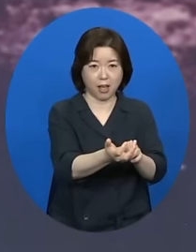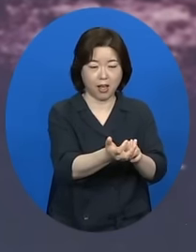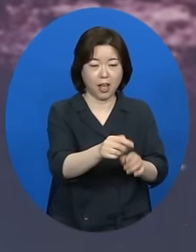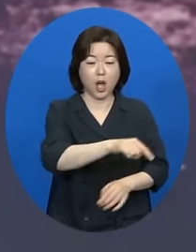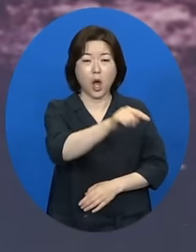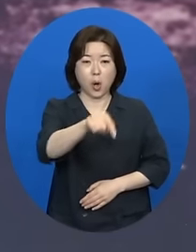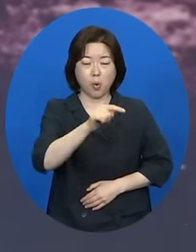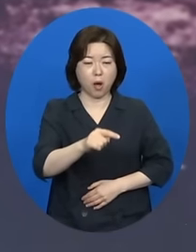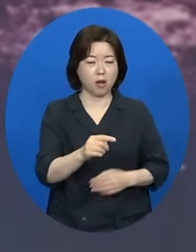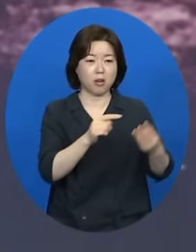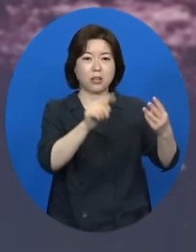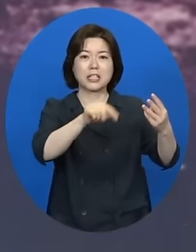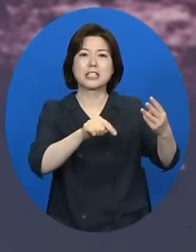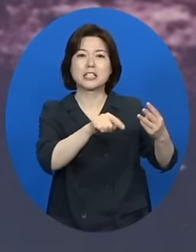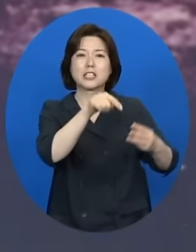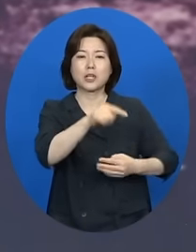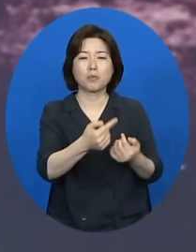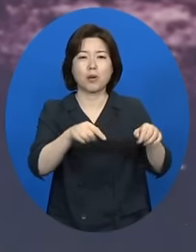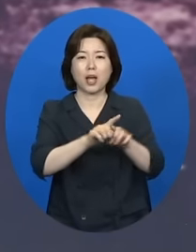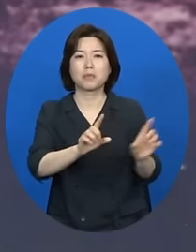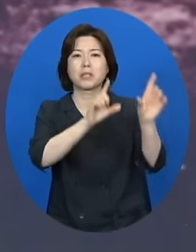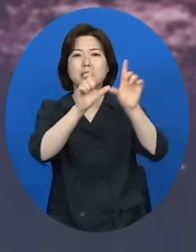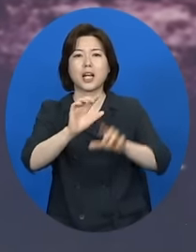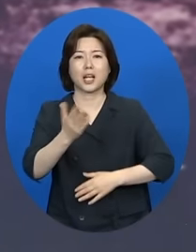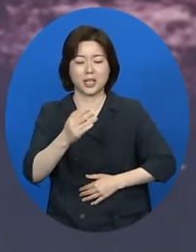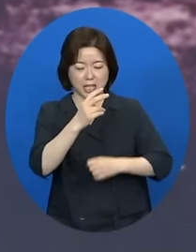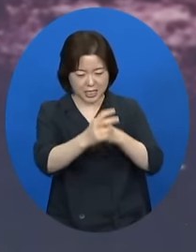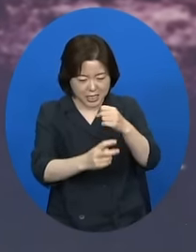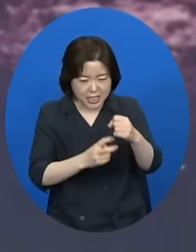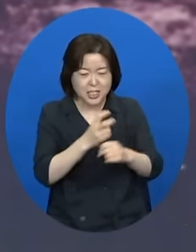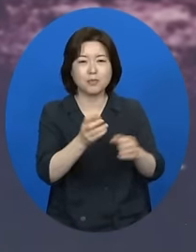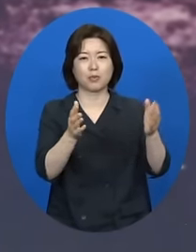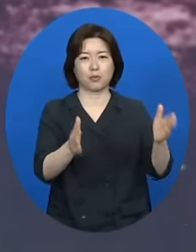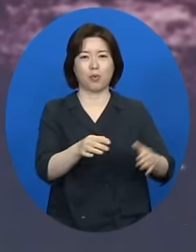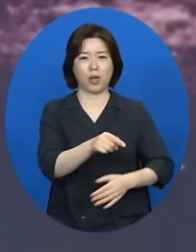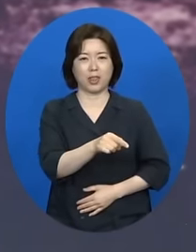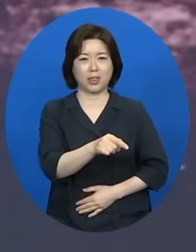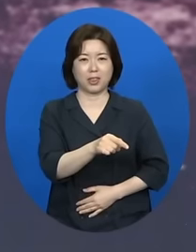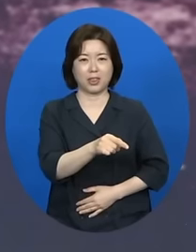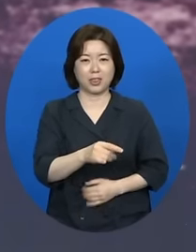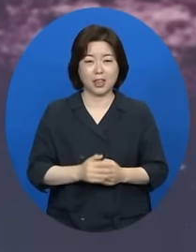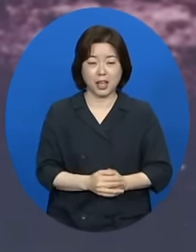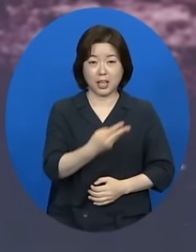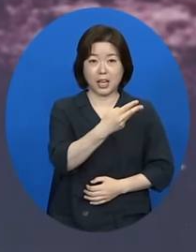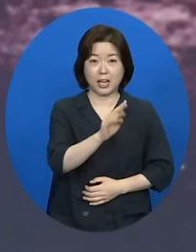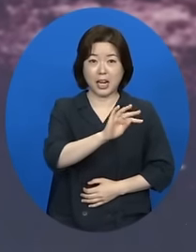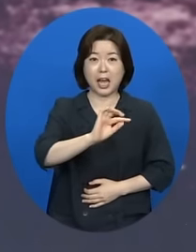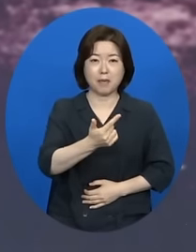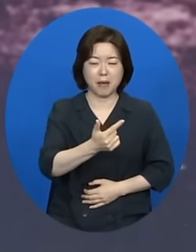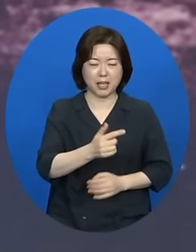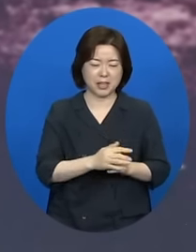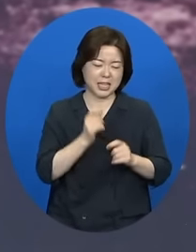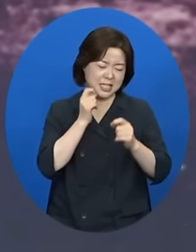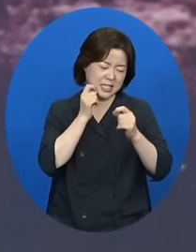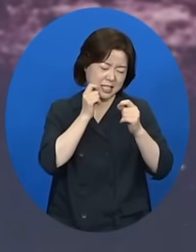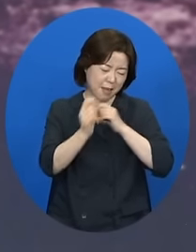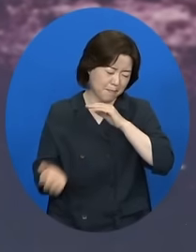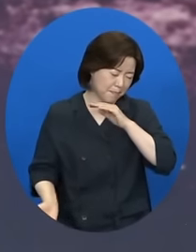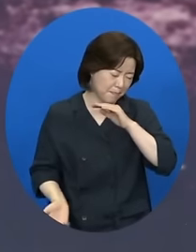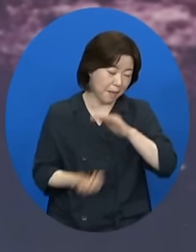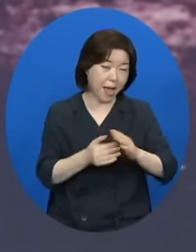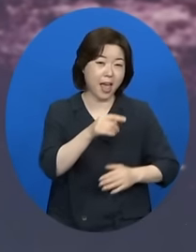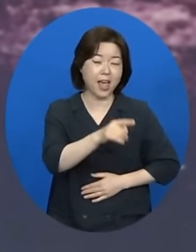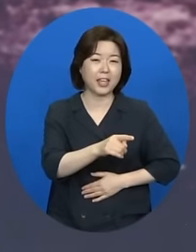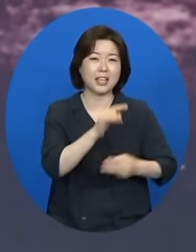그곳에서 삼촌과 지내게 되죠. 그 20년의 세월 라반이라고 하는 사기꾼 중에 사기꾼을 만나서